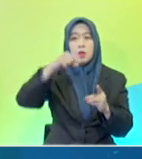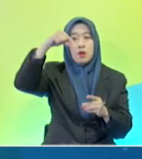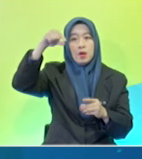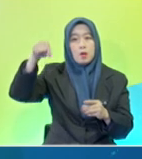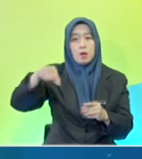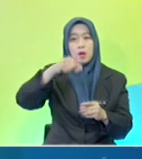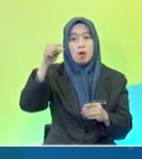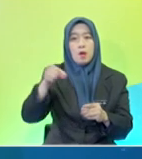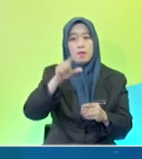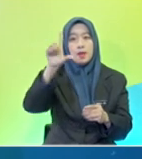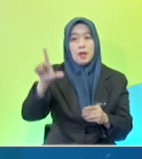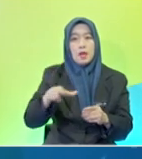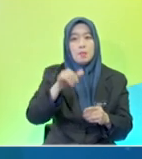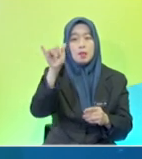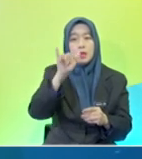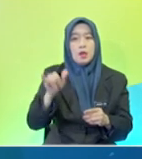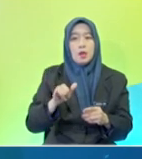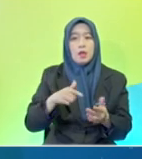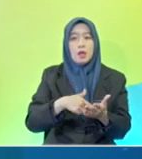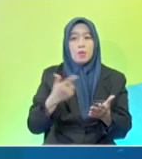baik berhenti.